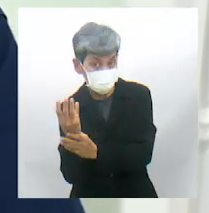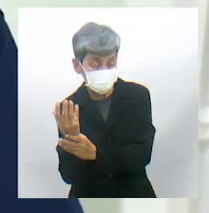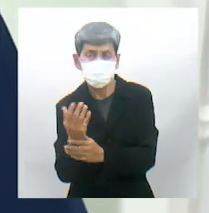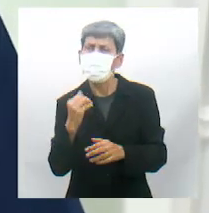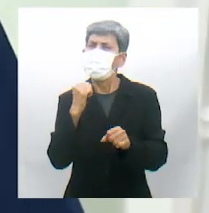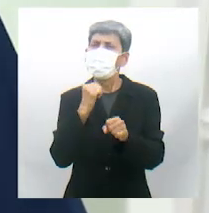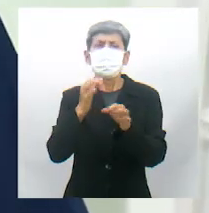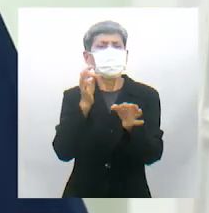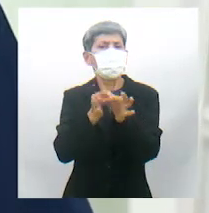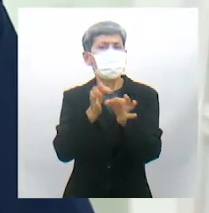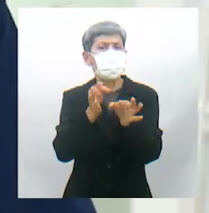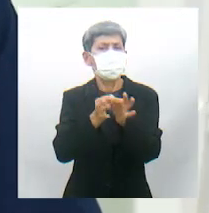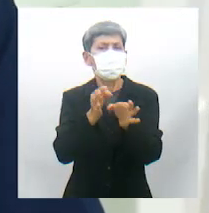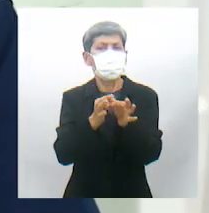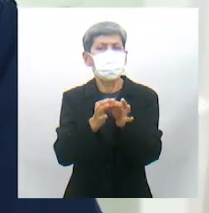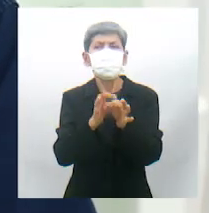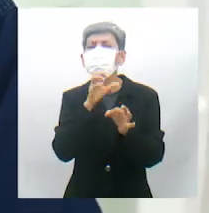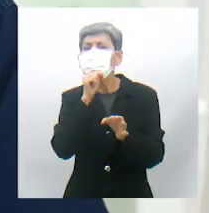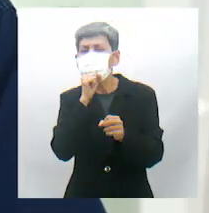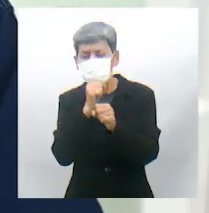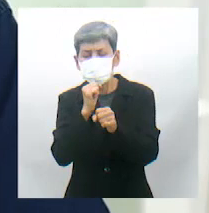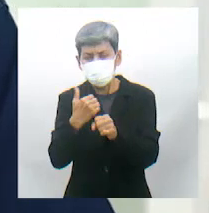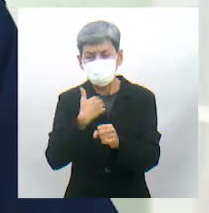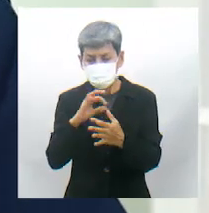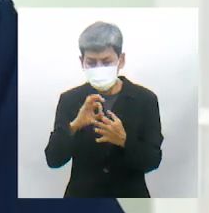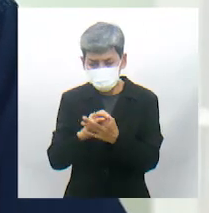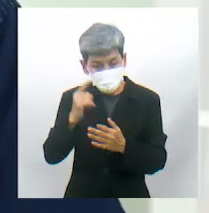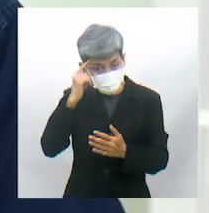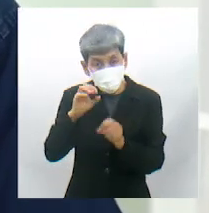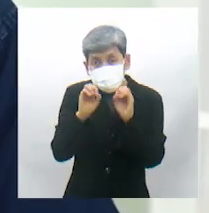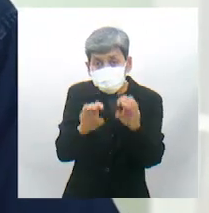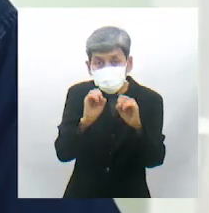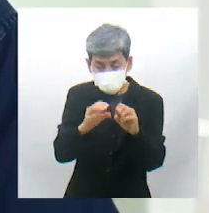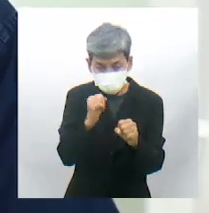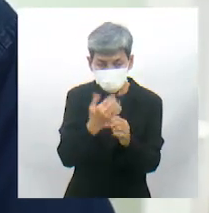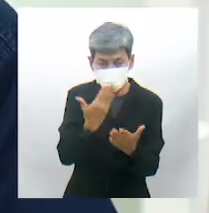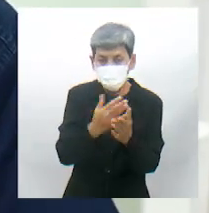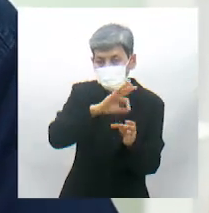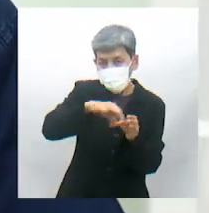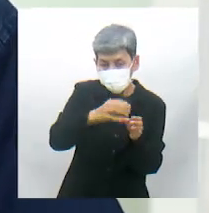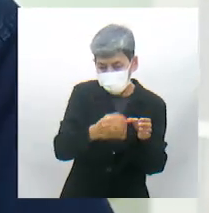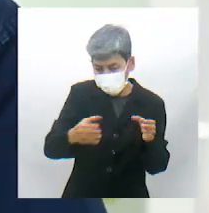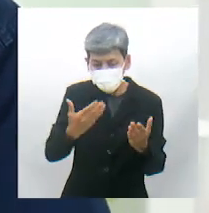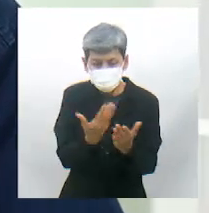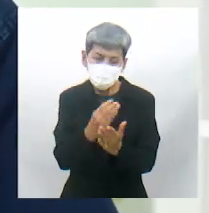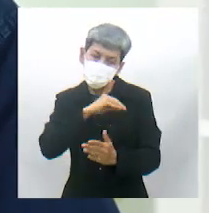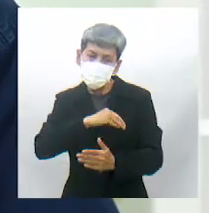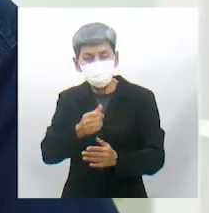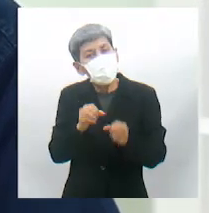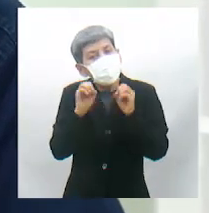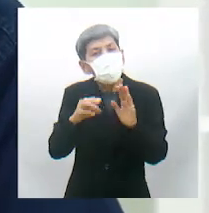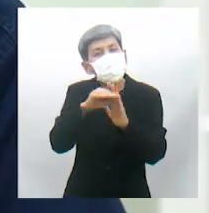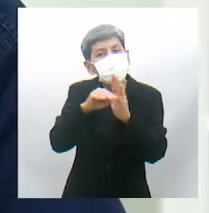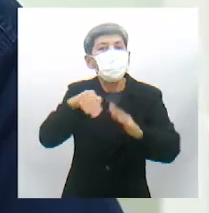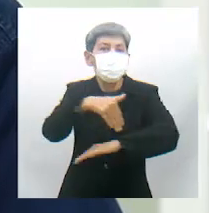หน่วยงานธนาคารธนชาตครับให้ความรู้เรื่องการต้นทุนกาแฟขายกี่แก้วจะได้กำไรเท่าไหร่อย่างไร